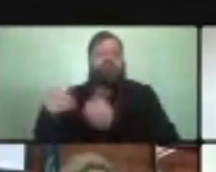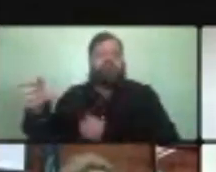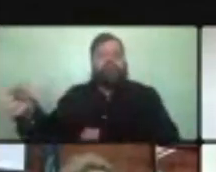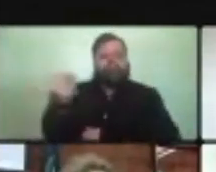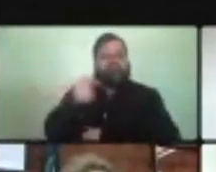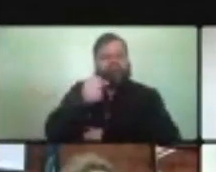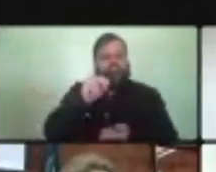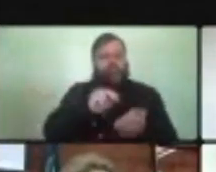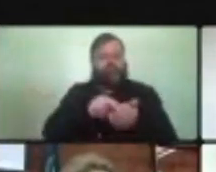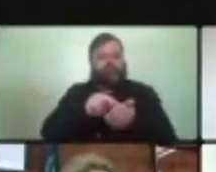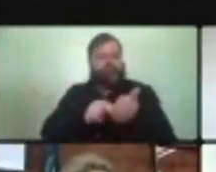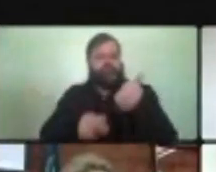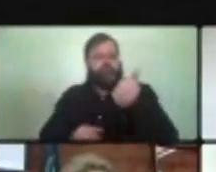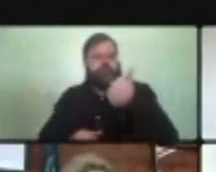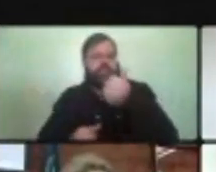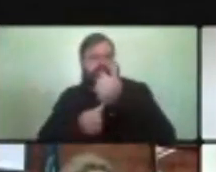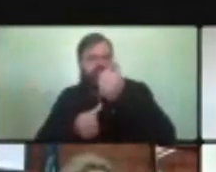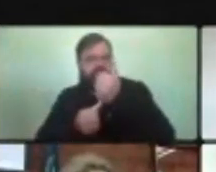na